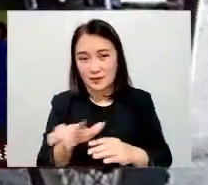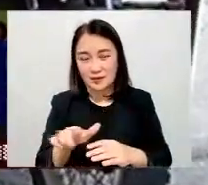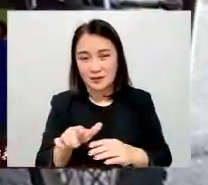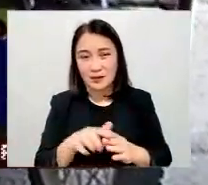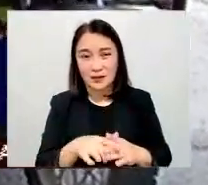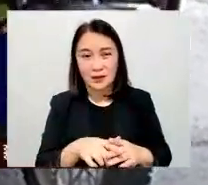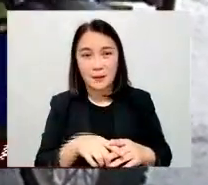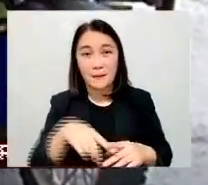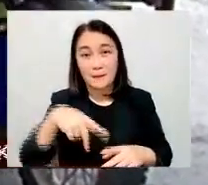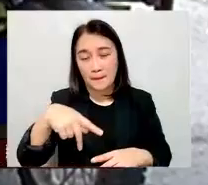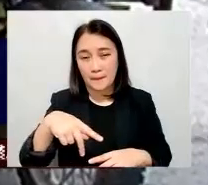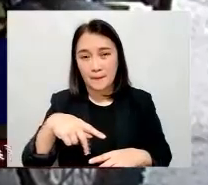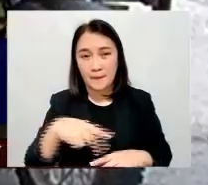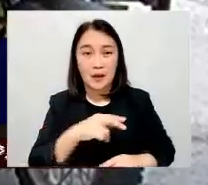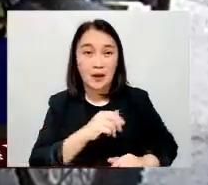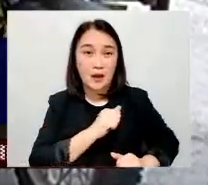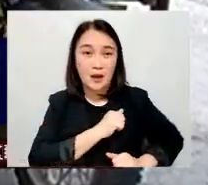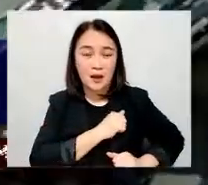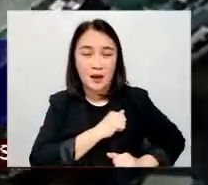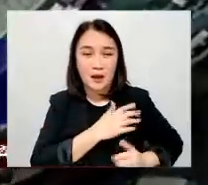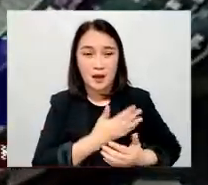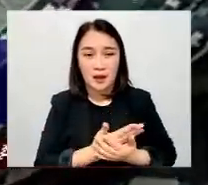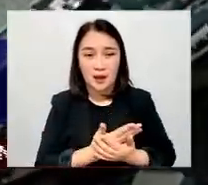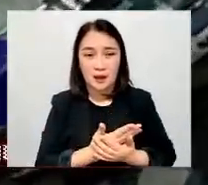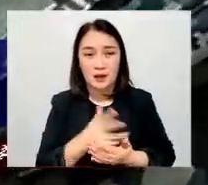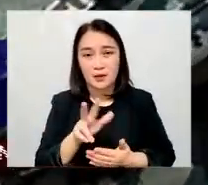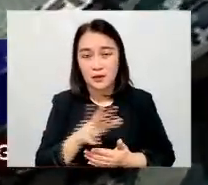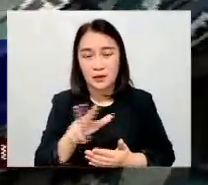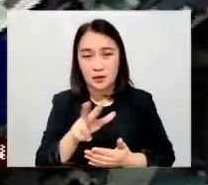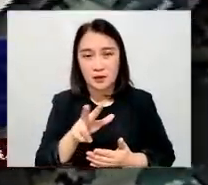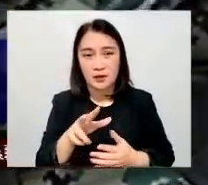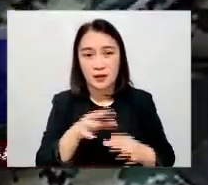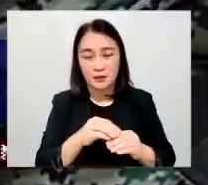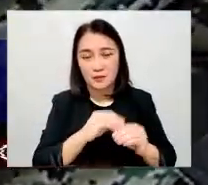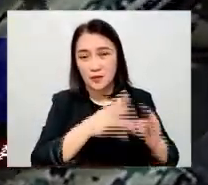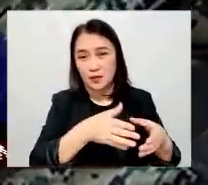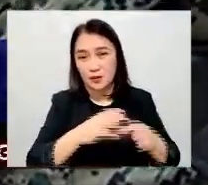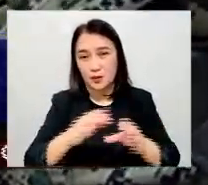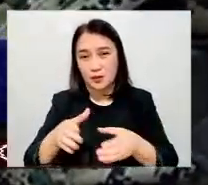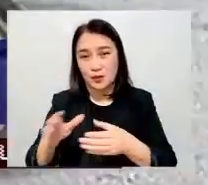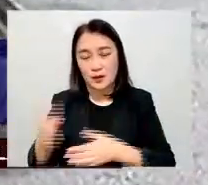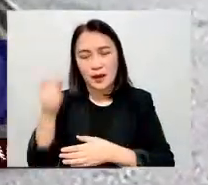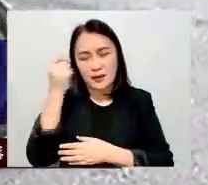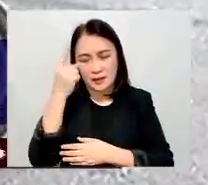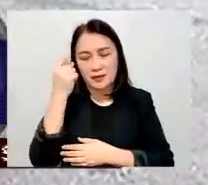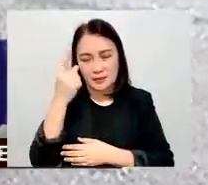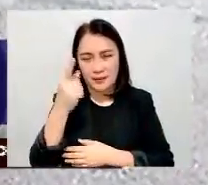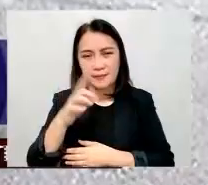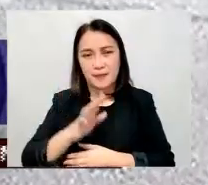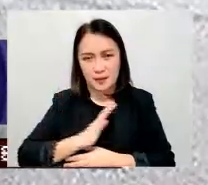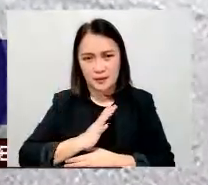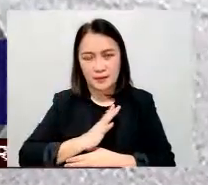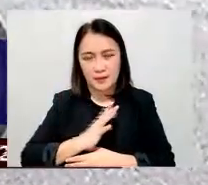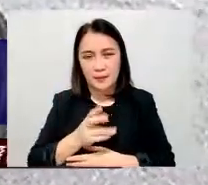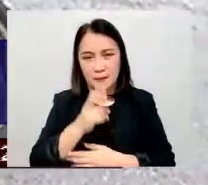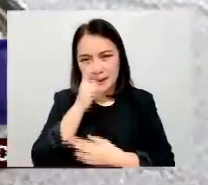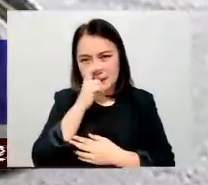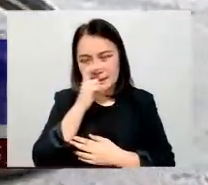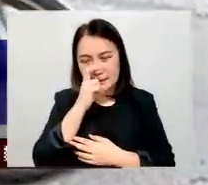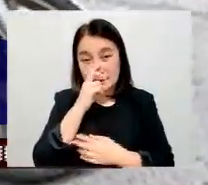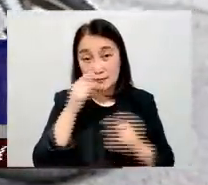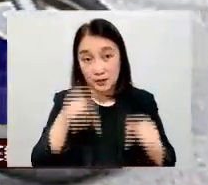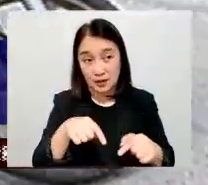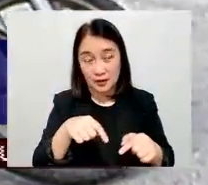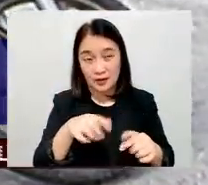Philippine Army mula sa 30th Infantry Battalion. Naiintindihan naman daw ng ilang residente ang mas mahigpit na pagpapatupad ng